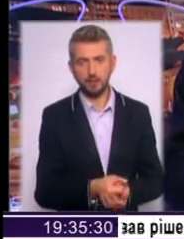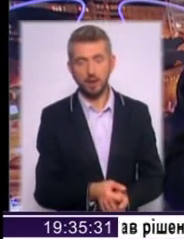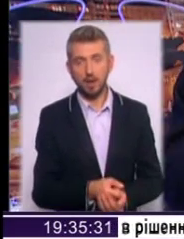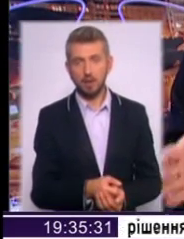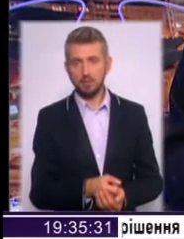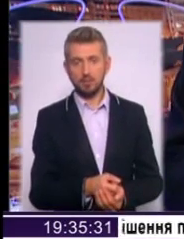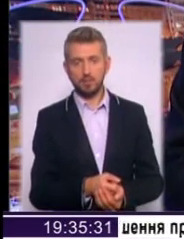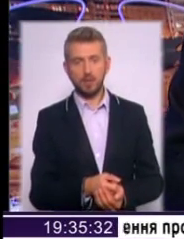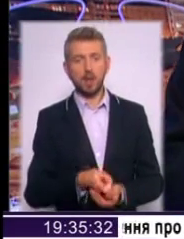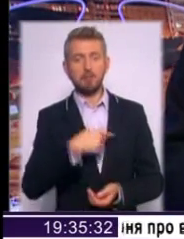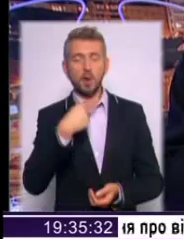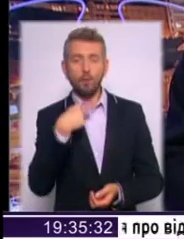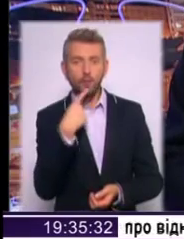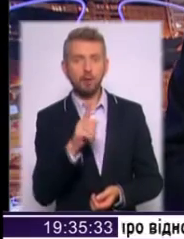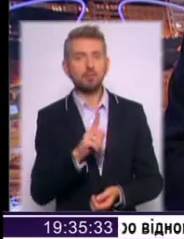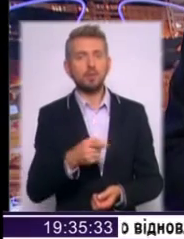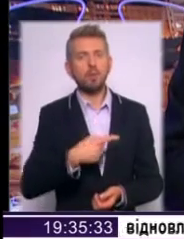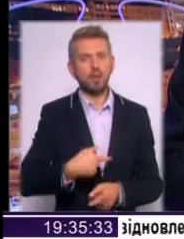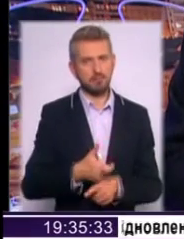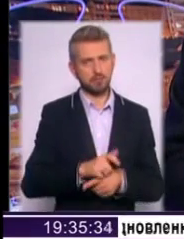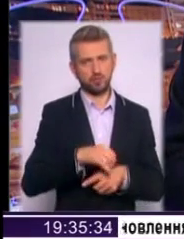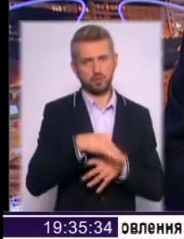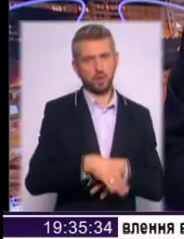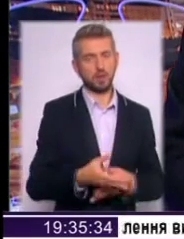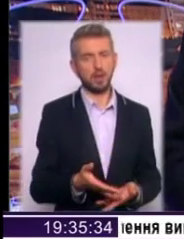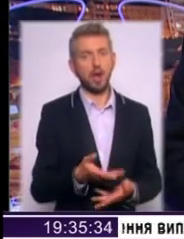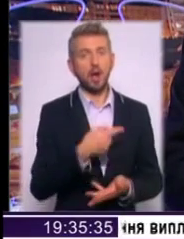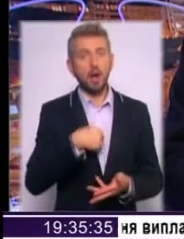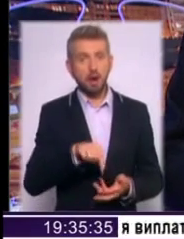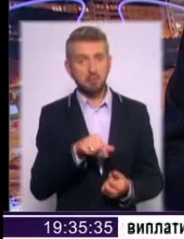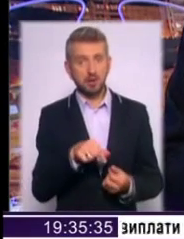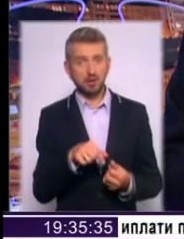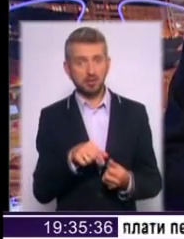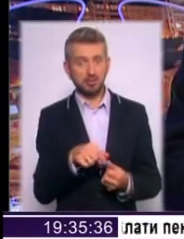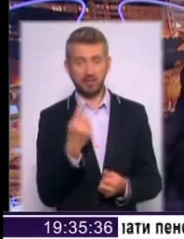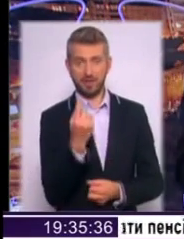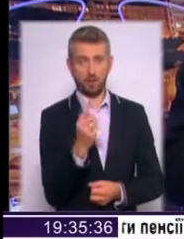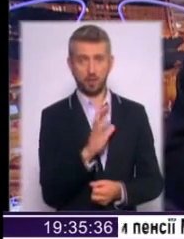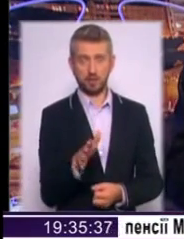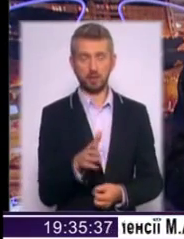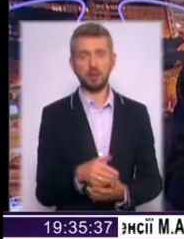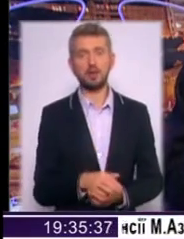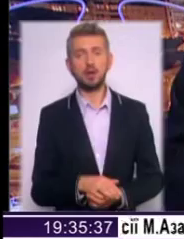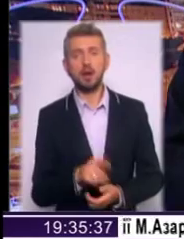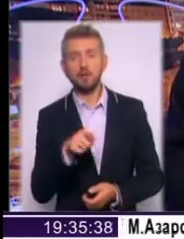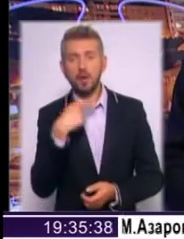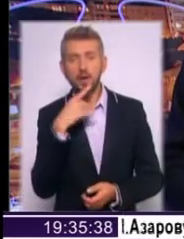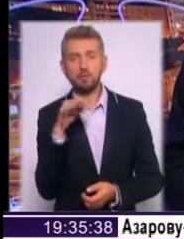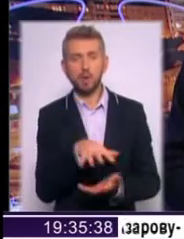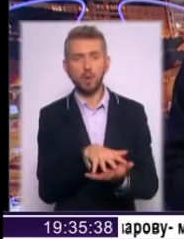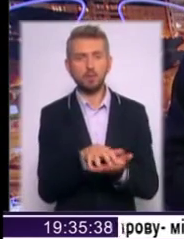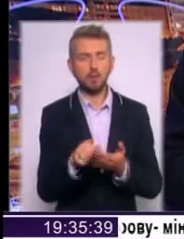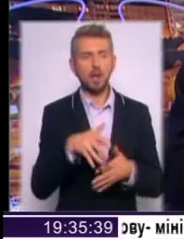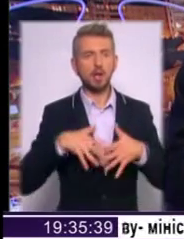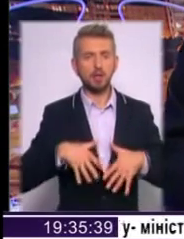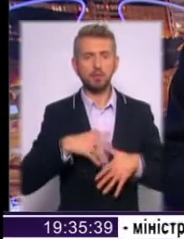це ж ми говоримо про те, що нам більше болить, але ми не винятки, нищиться так само, от ви згадували про знищення кримського